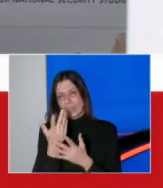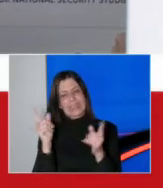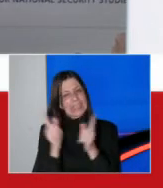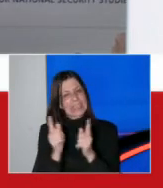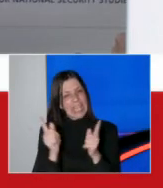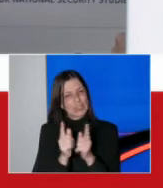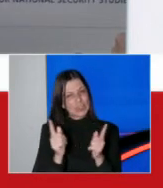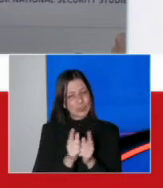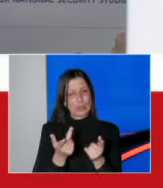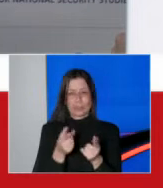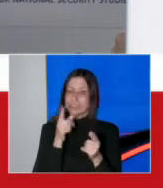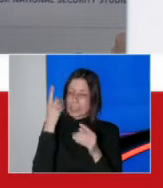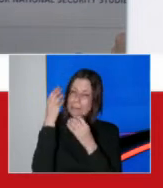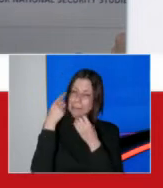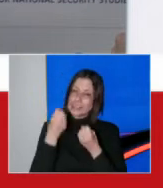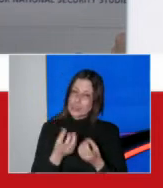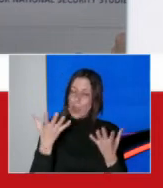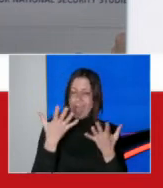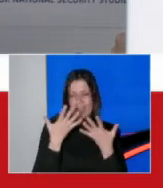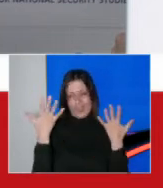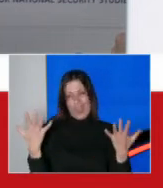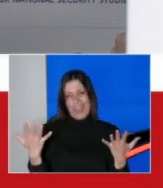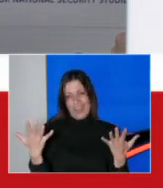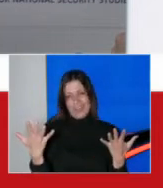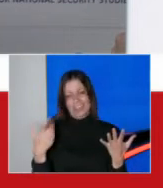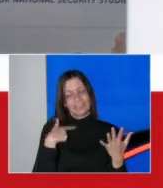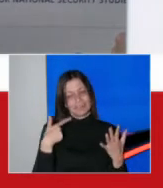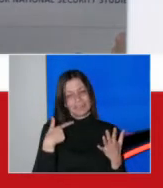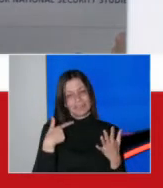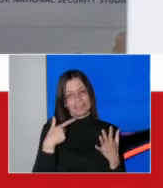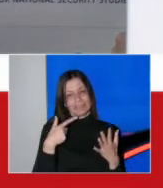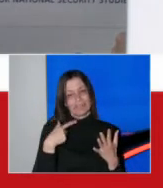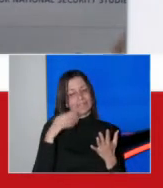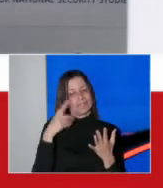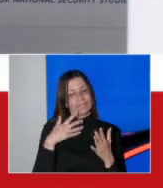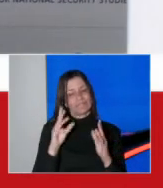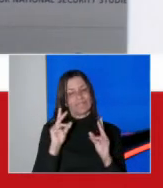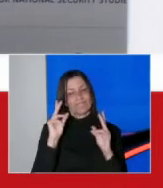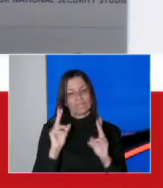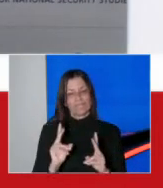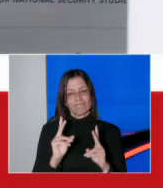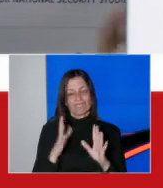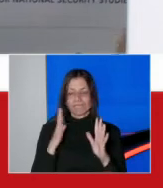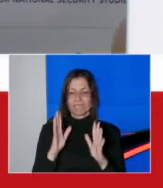התקצרו. זו בשורה גדולה. כאמור, הצבנו את הספינה.